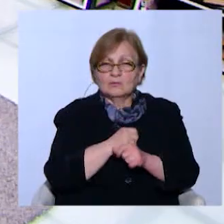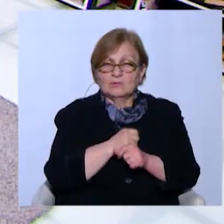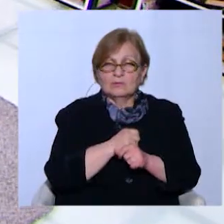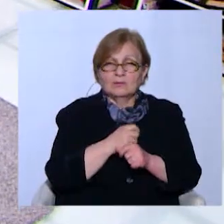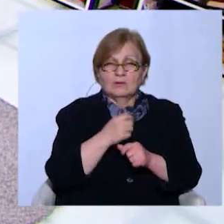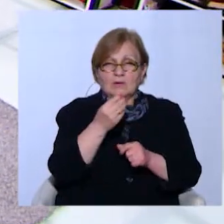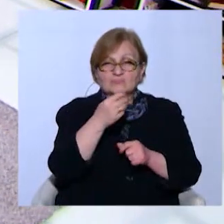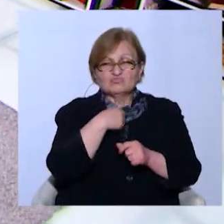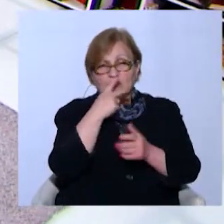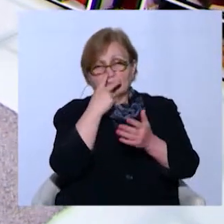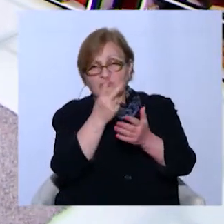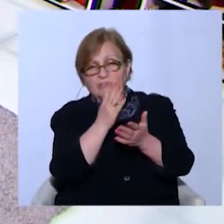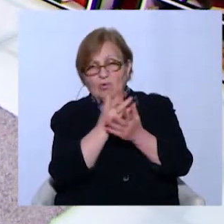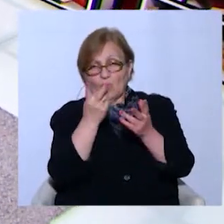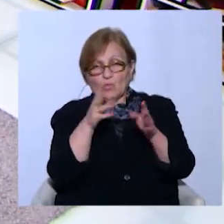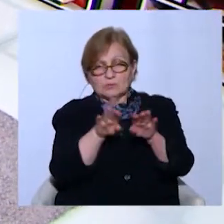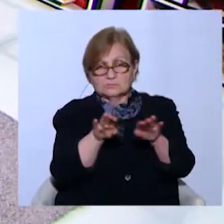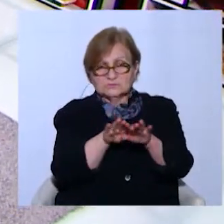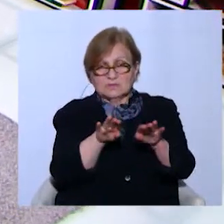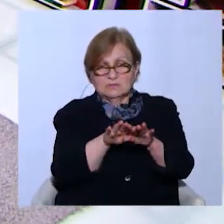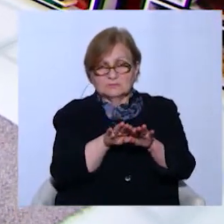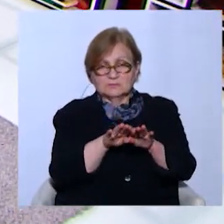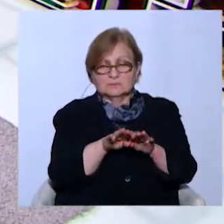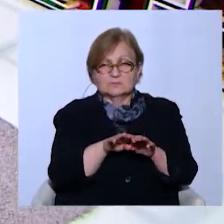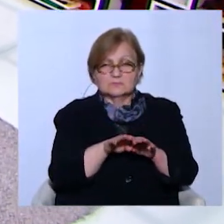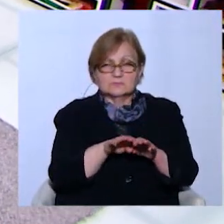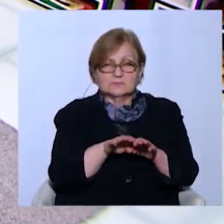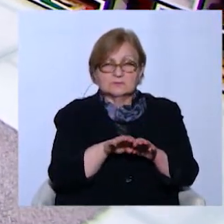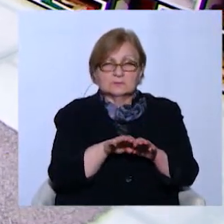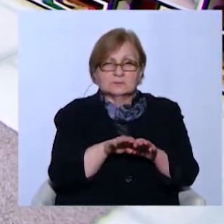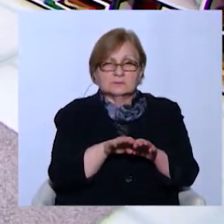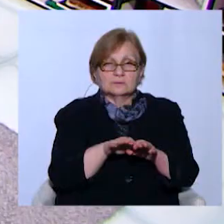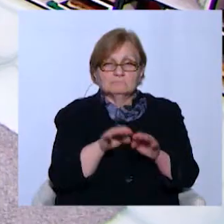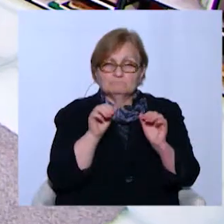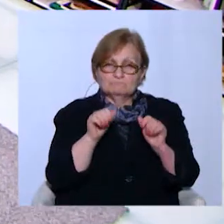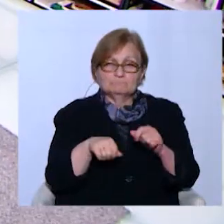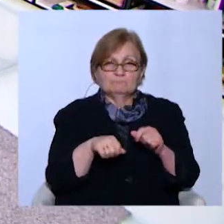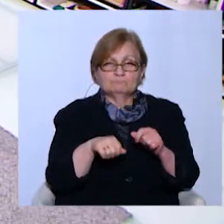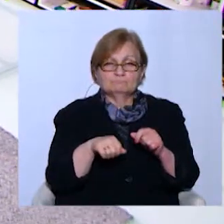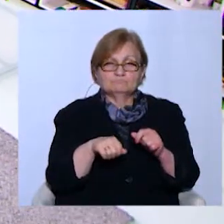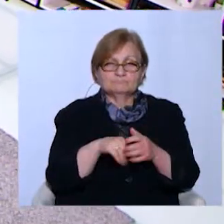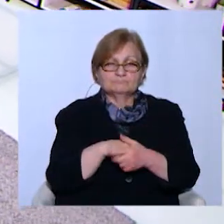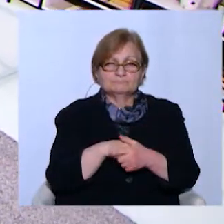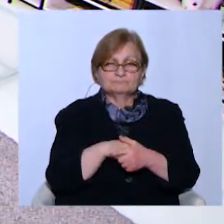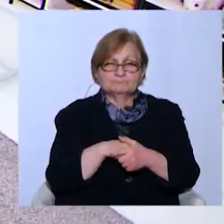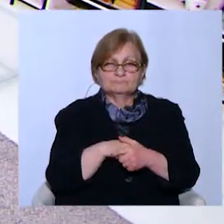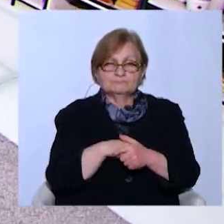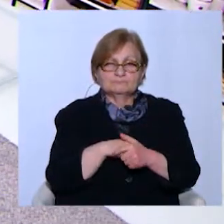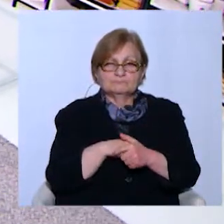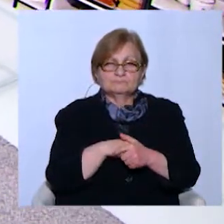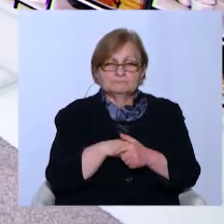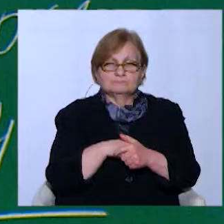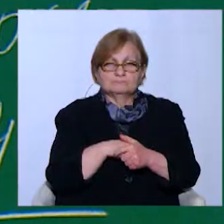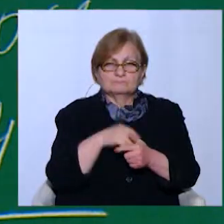ორი მსგავსი სამკუთხედი და მოდით ამ ორ მსგავს სამკუთხედში ჩვენ შეგვიძლია და დავუშვათ სიმაღლე. აი